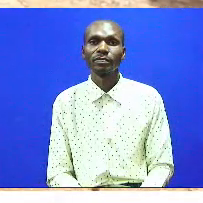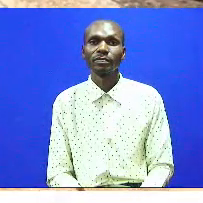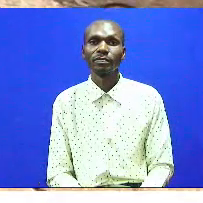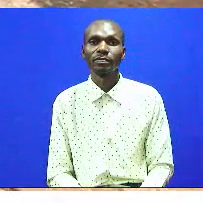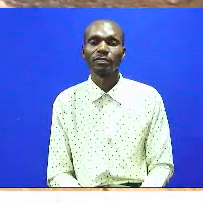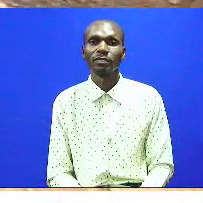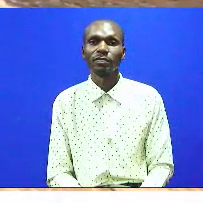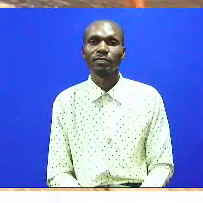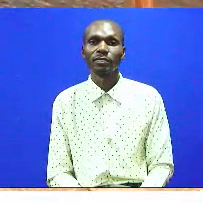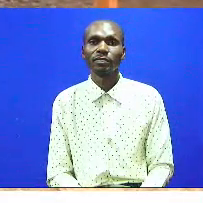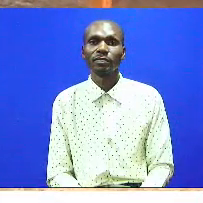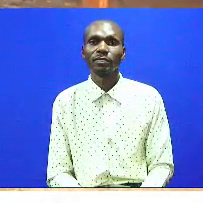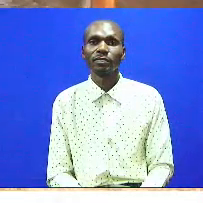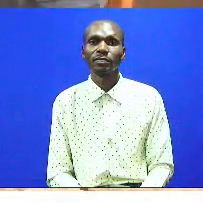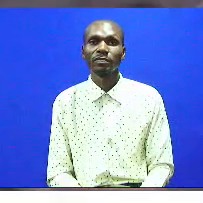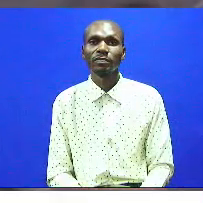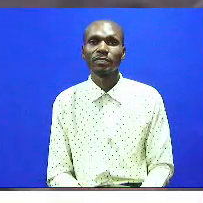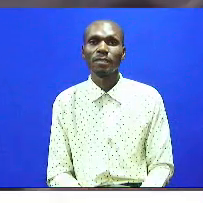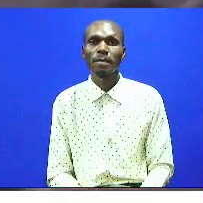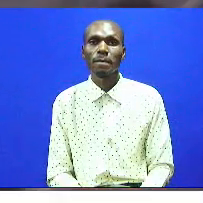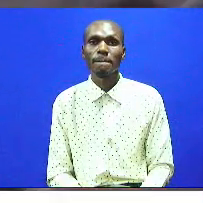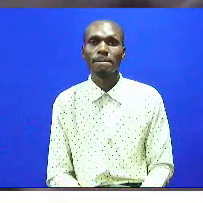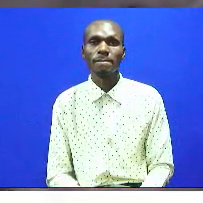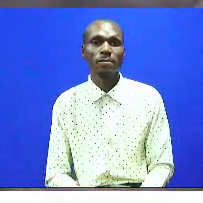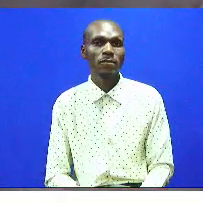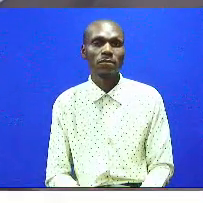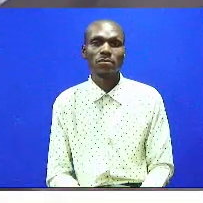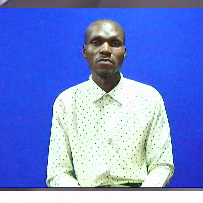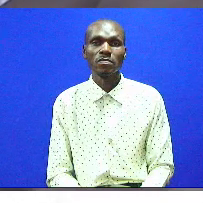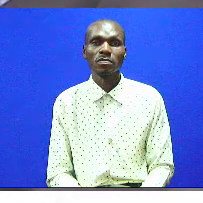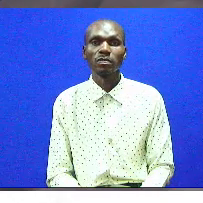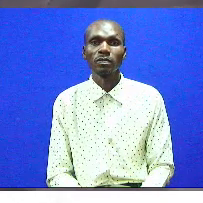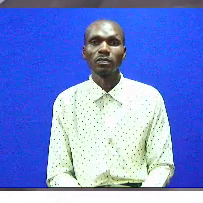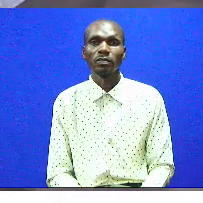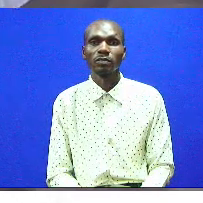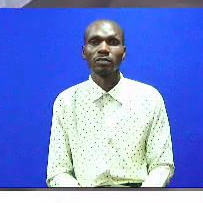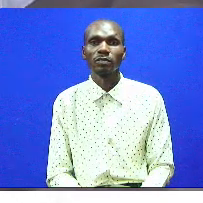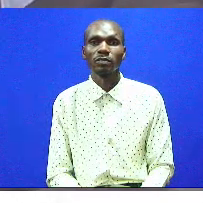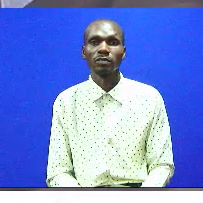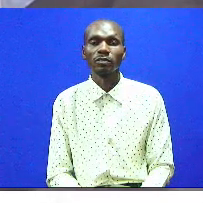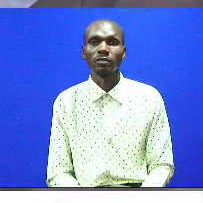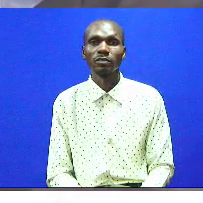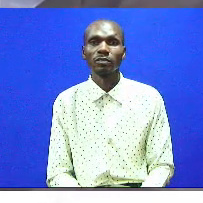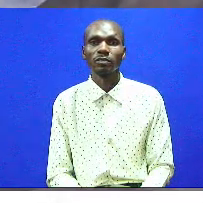niko banyarago segeta, engana yomu governor we account ya Kisii Paul Simbarati. Yoko irani guwa kuomotubo mwana bu